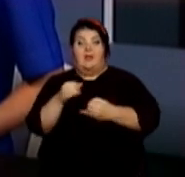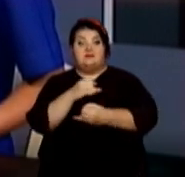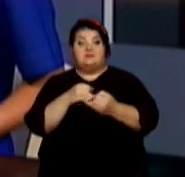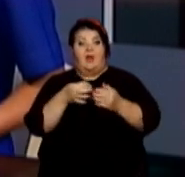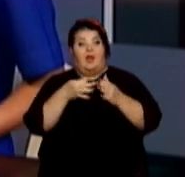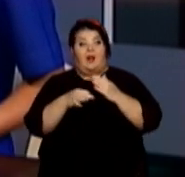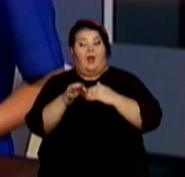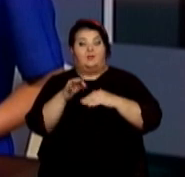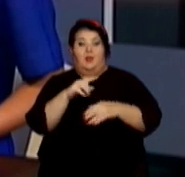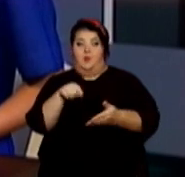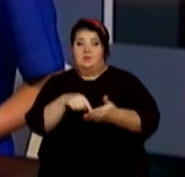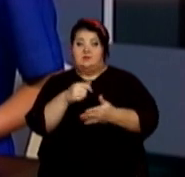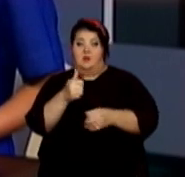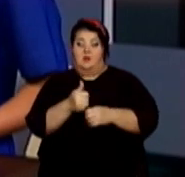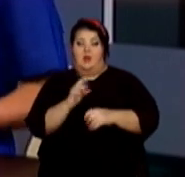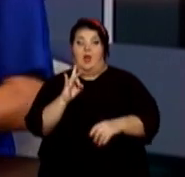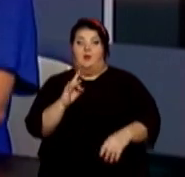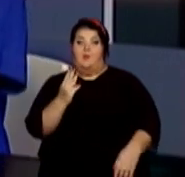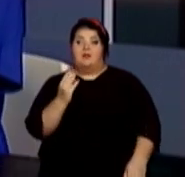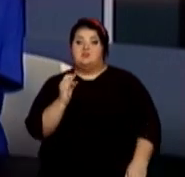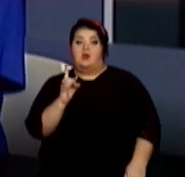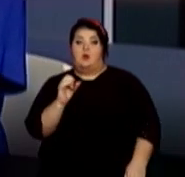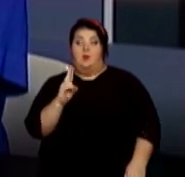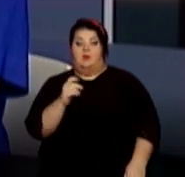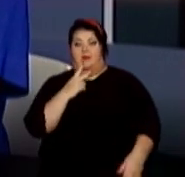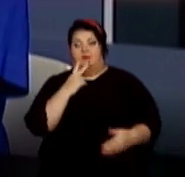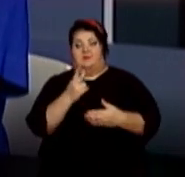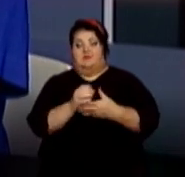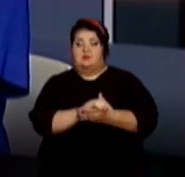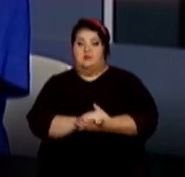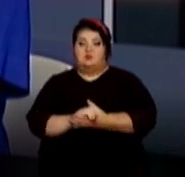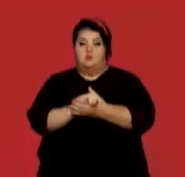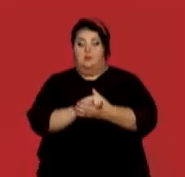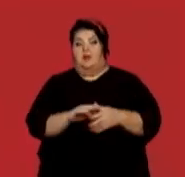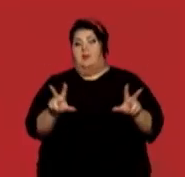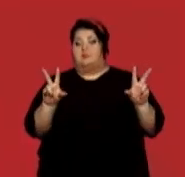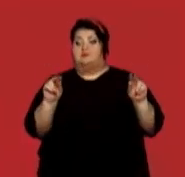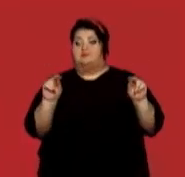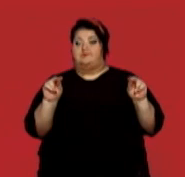велоінфраструктури Романом Широких. Будьте з нами, дивіться Суспільне телебачення. На все добре!